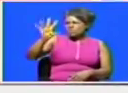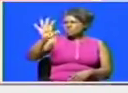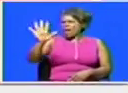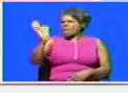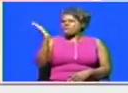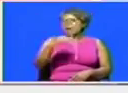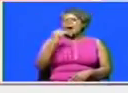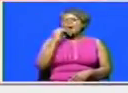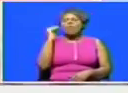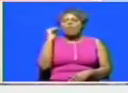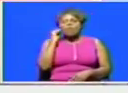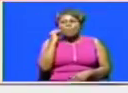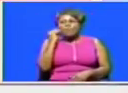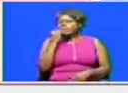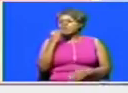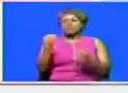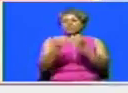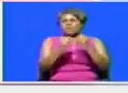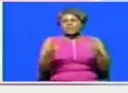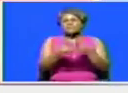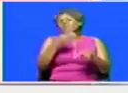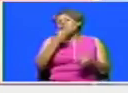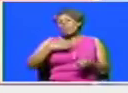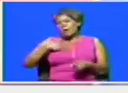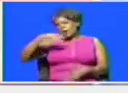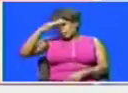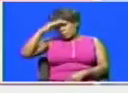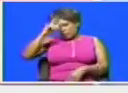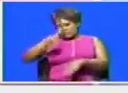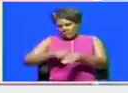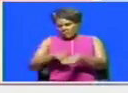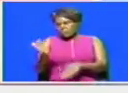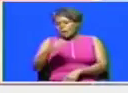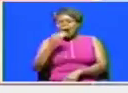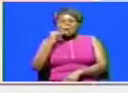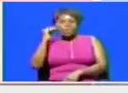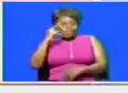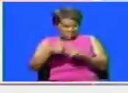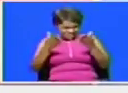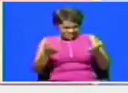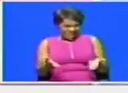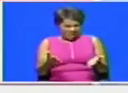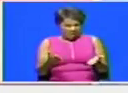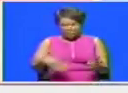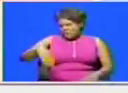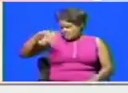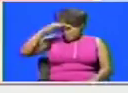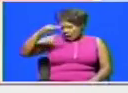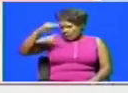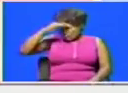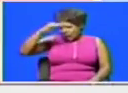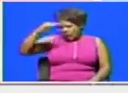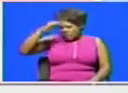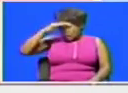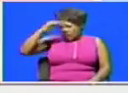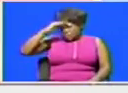nyumbani lazima tukule chakula si wote pamoja. Mm. Babangu pia alikuwa mlevi lakini ilikuwa inafika masaa narudi nyumbani. Mm. Lakini siku hizo tu unakunywa pombe, mimi wanasema kama unakaa